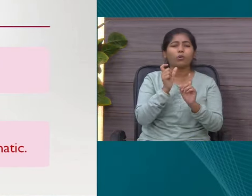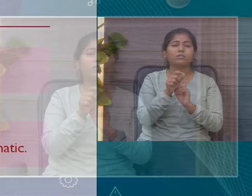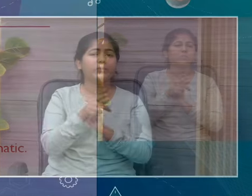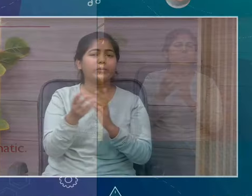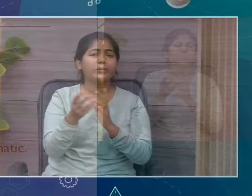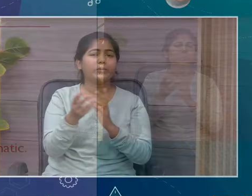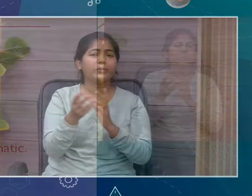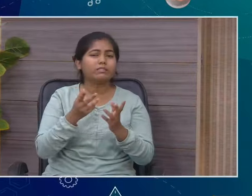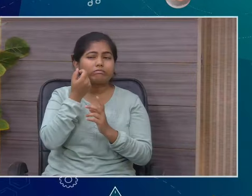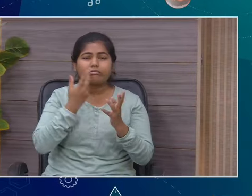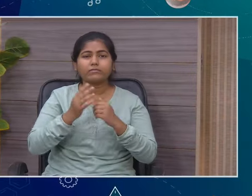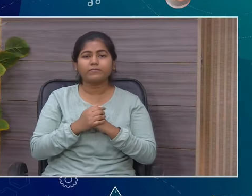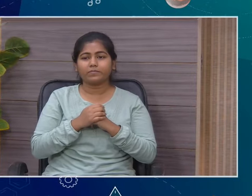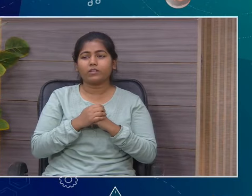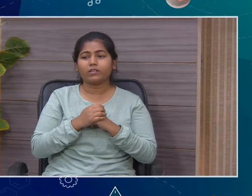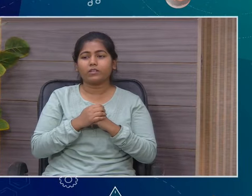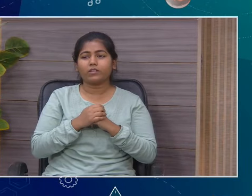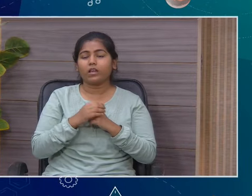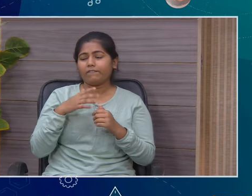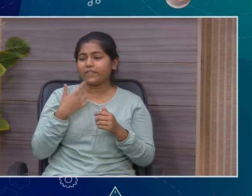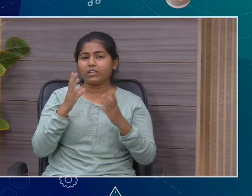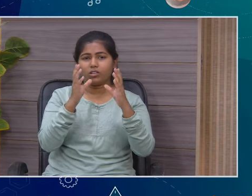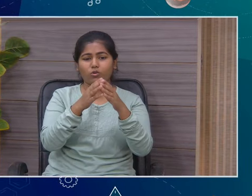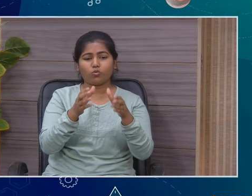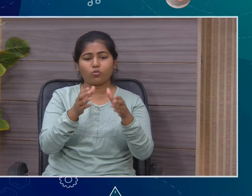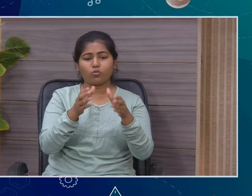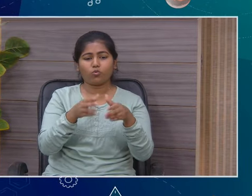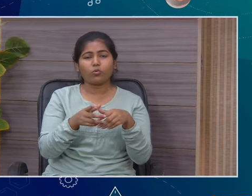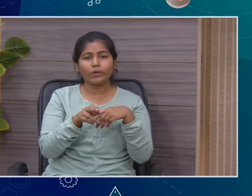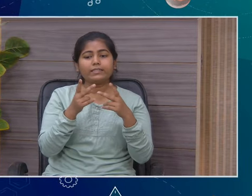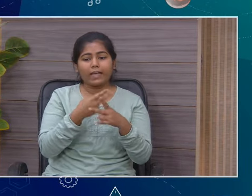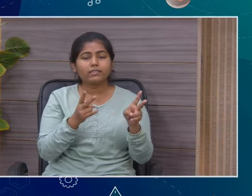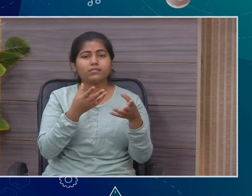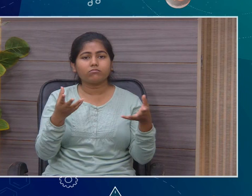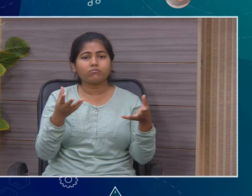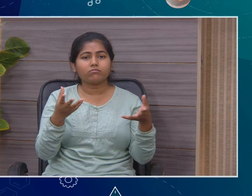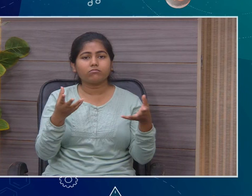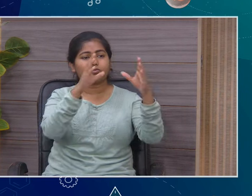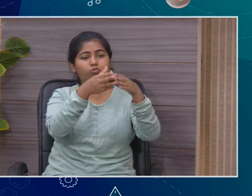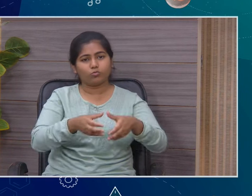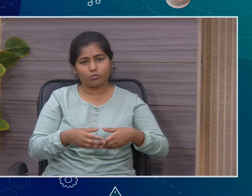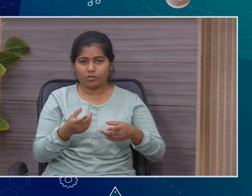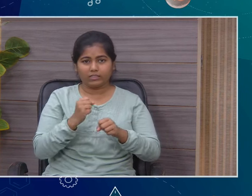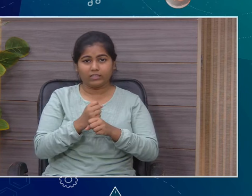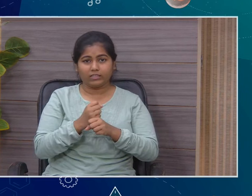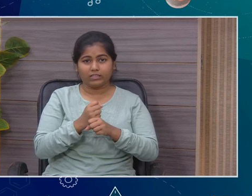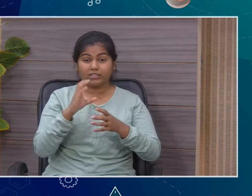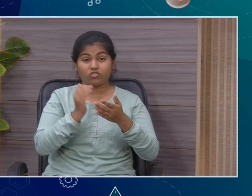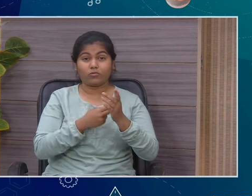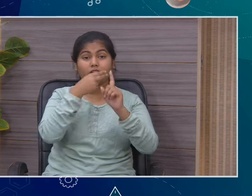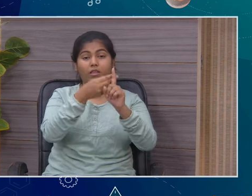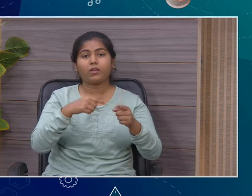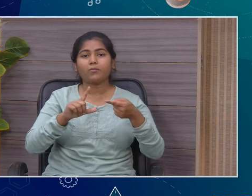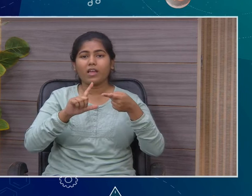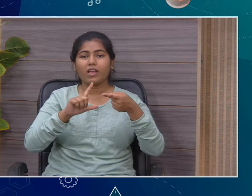से? क्लासिफिकेशन मुझे लगता है वर्गीकरण, जैसा कि हमारे चैप्टर का आज नाम भी है, आवर्तीय वर्गीकरण की हम बात